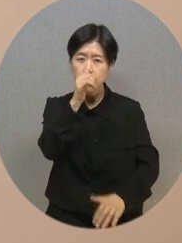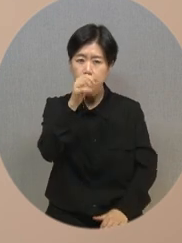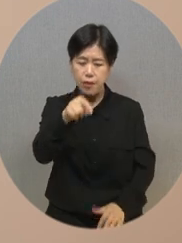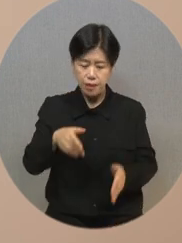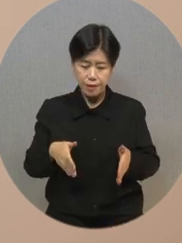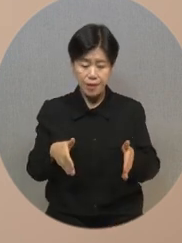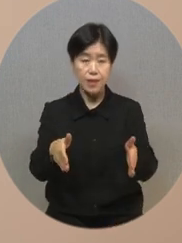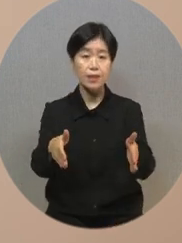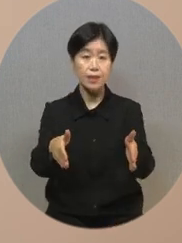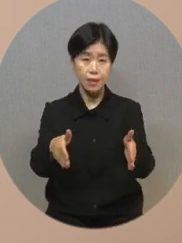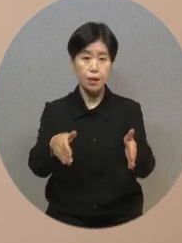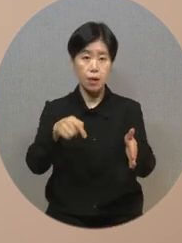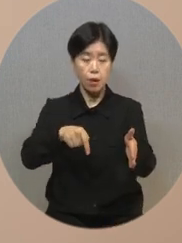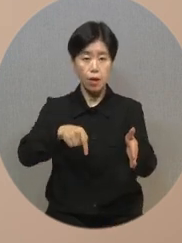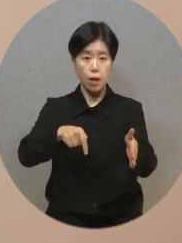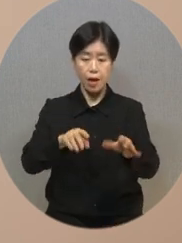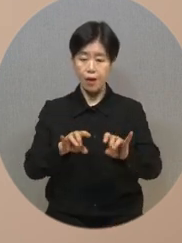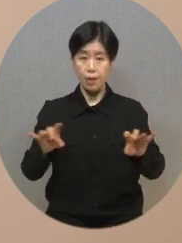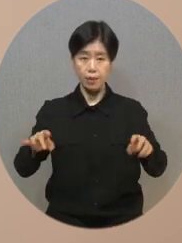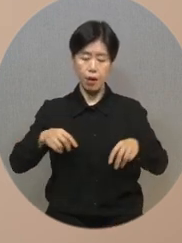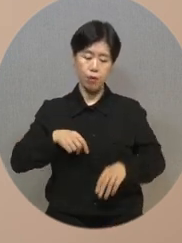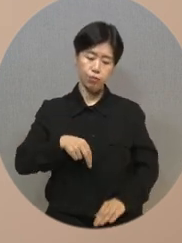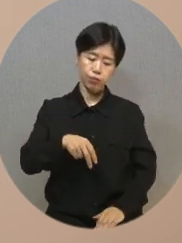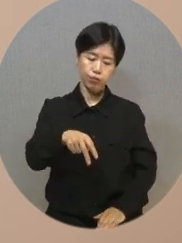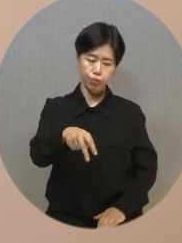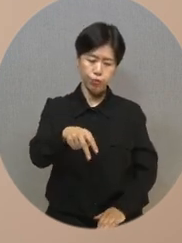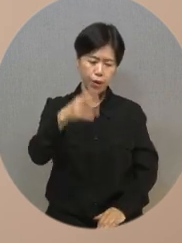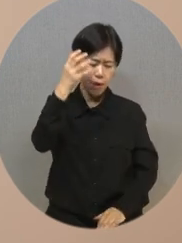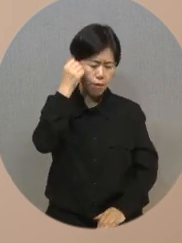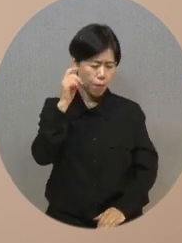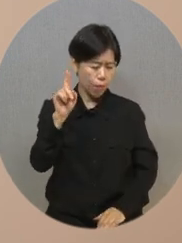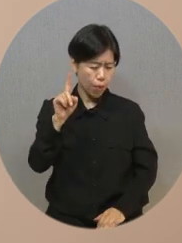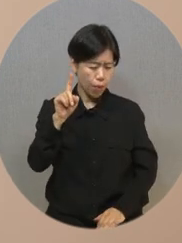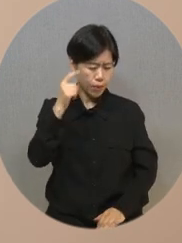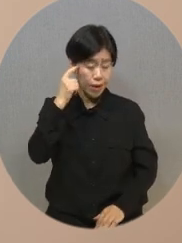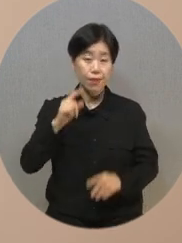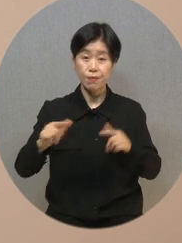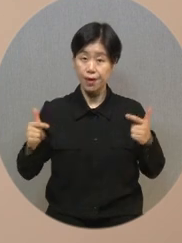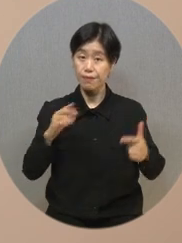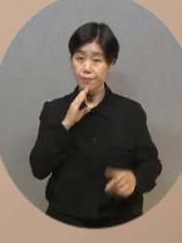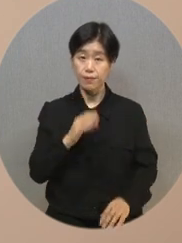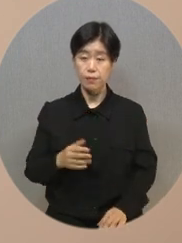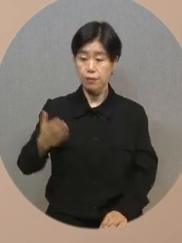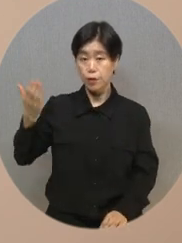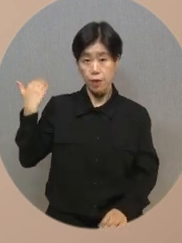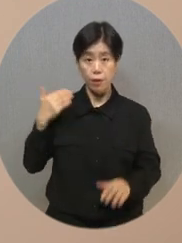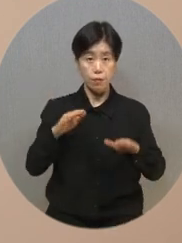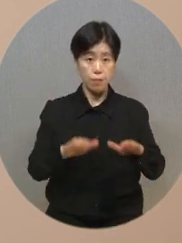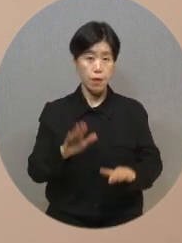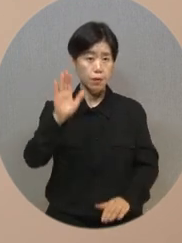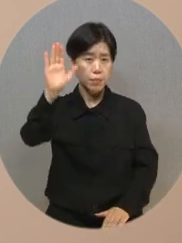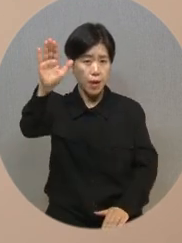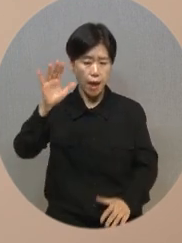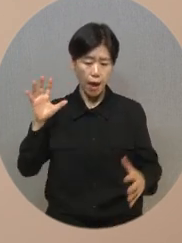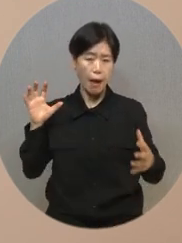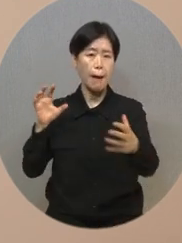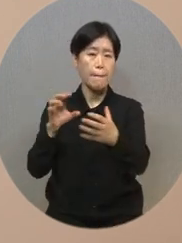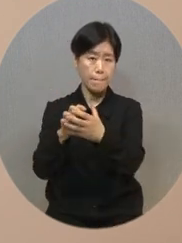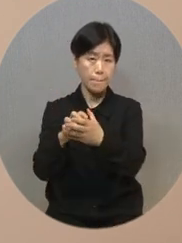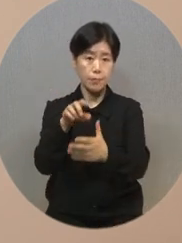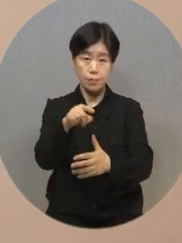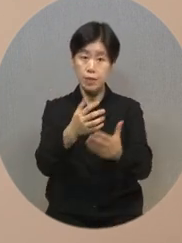위에서 관객들은 각자의 이야기를 마주합니다. 과거와 현재, 미래가 얽힌 이